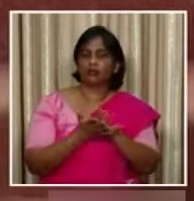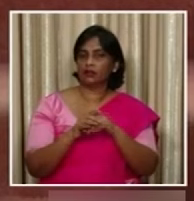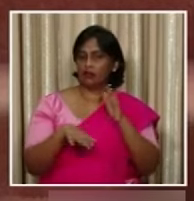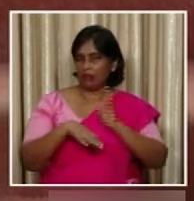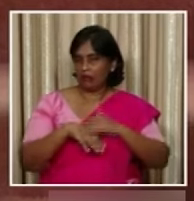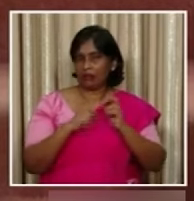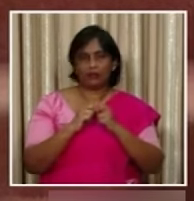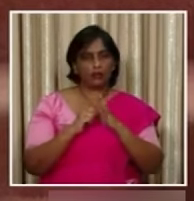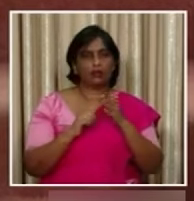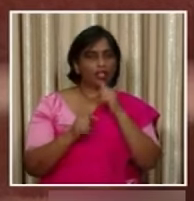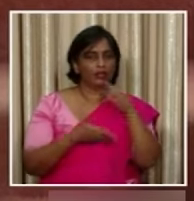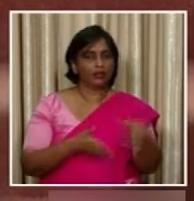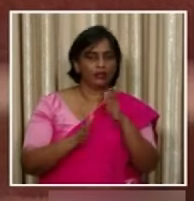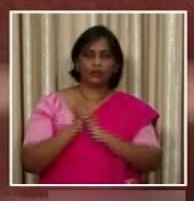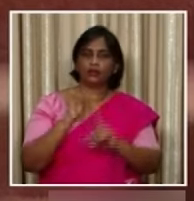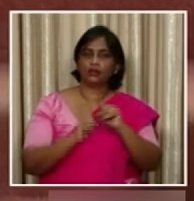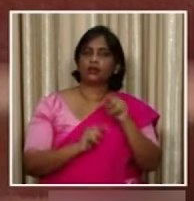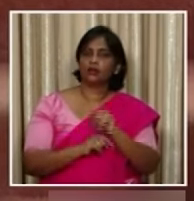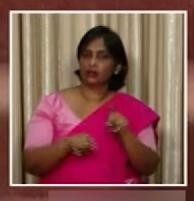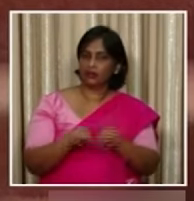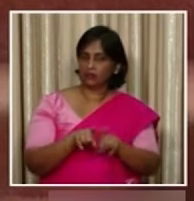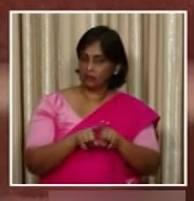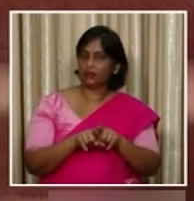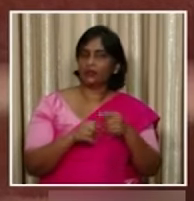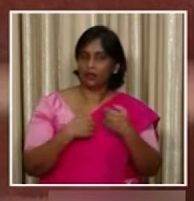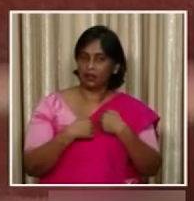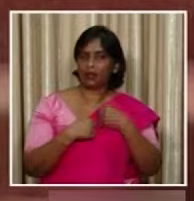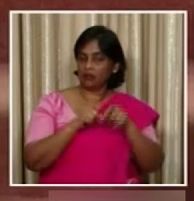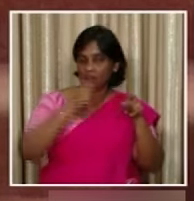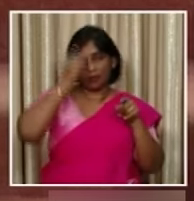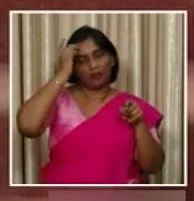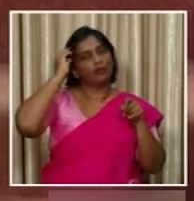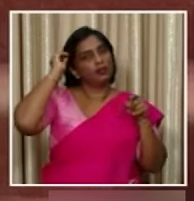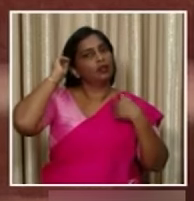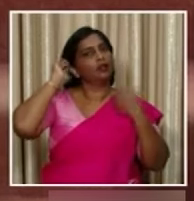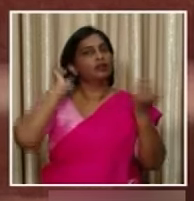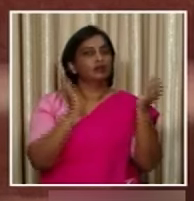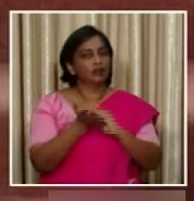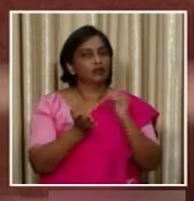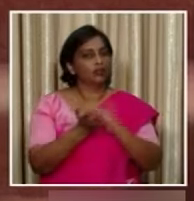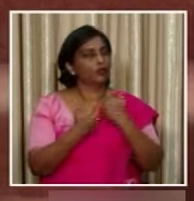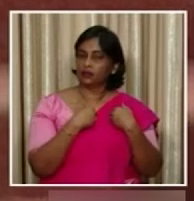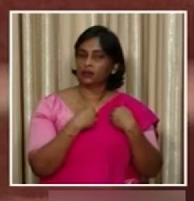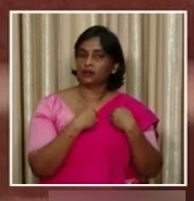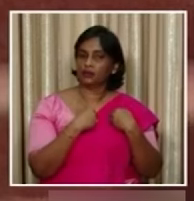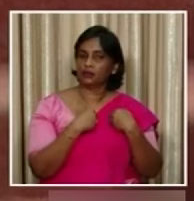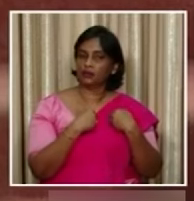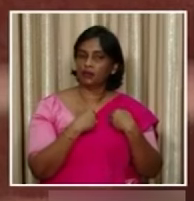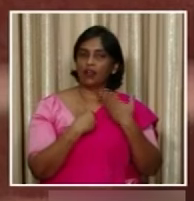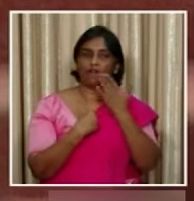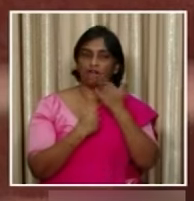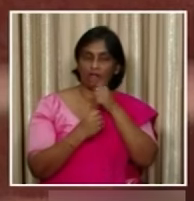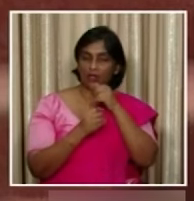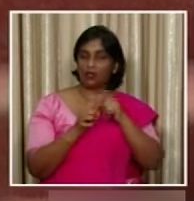යෝජනා කරනවා. වාරිමාර්ග අමාත්‍යාංශයේ විදිහට මම මගේ නිලධාරීන්ට දිගින් දිගටම උපදෙස් ලබා දුන්නා. ජල